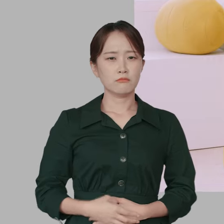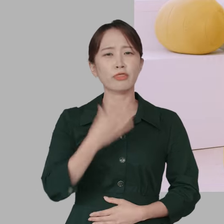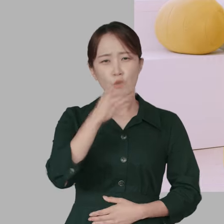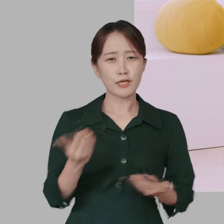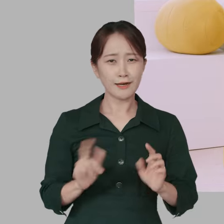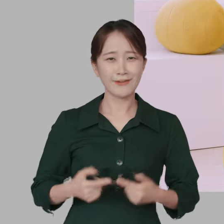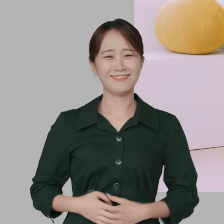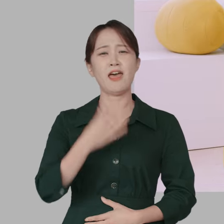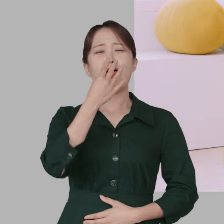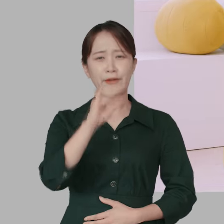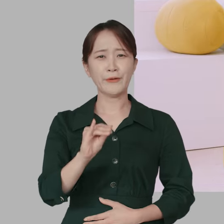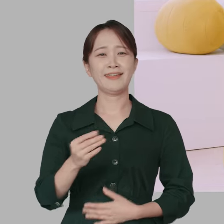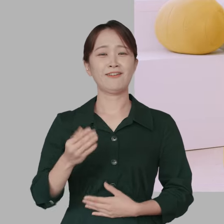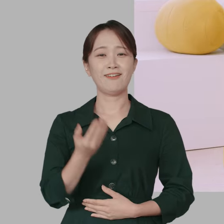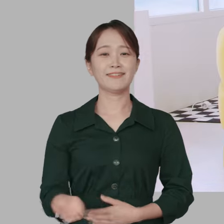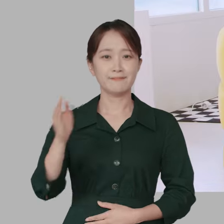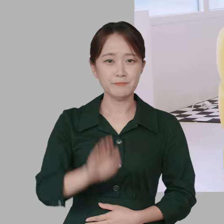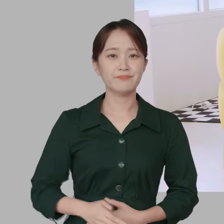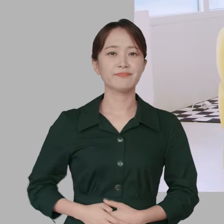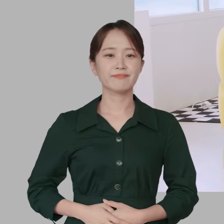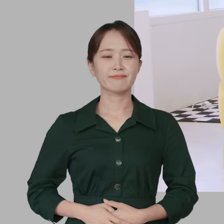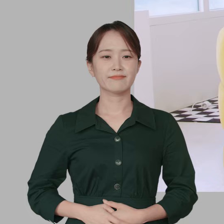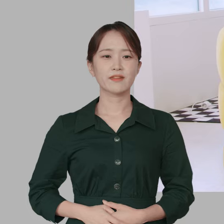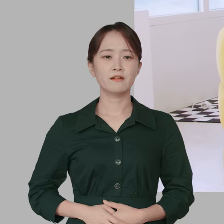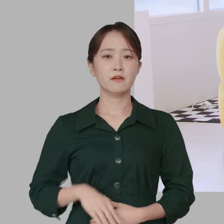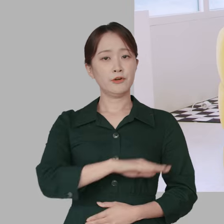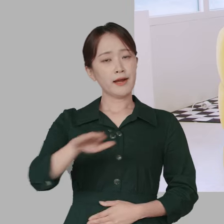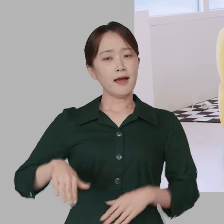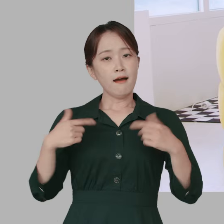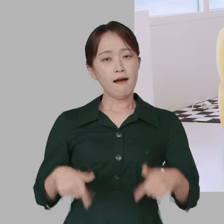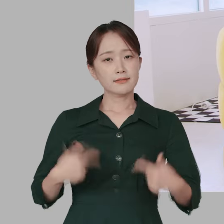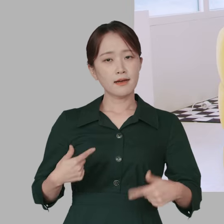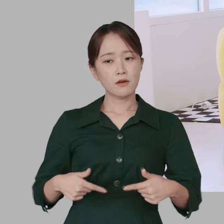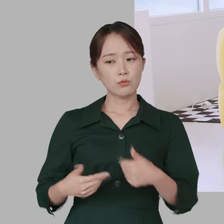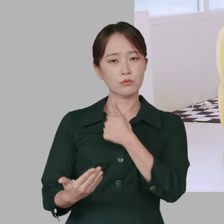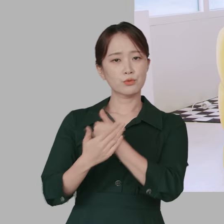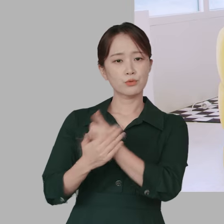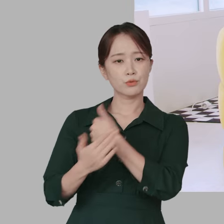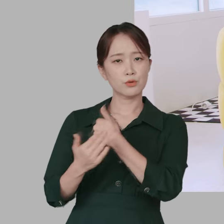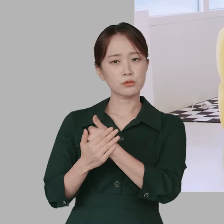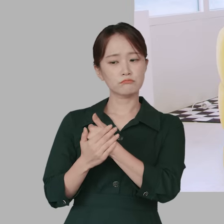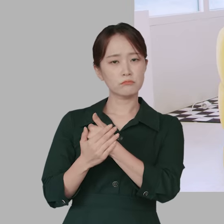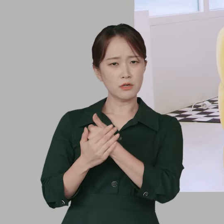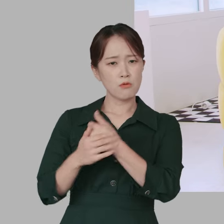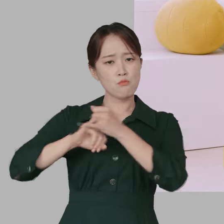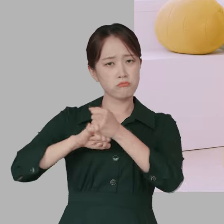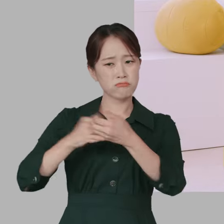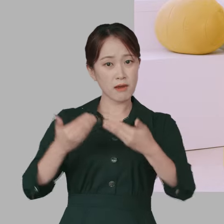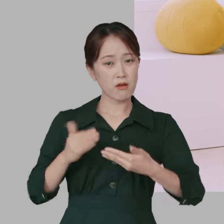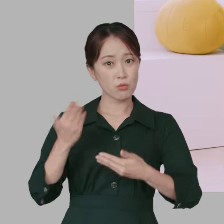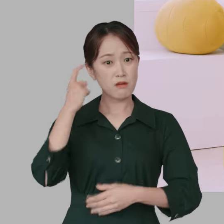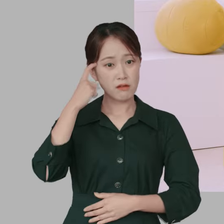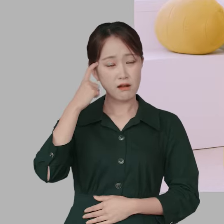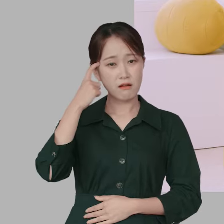당연한 건데 이제 우리가 뭔가 항상 도움을 사람의 도움을 받아야 된다 약간